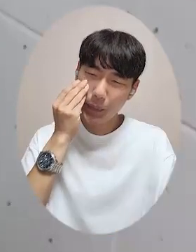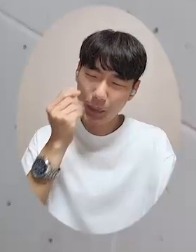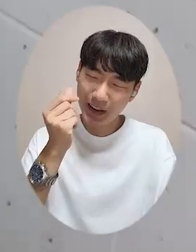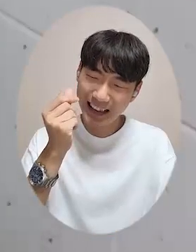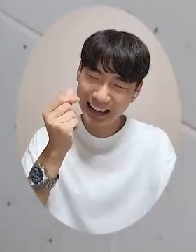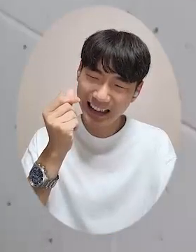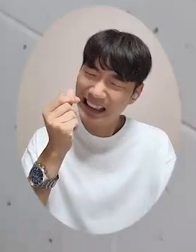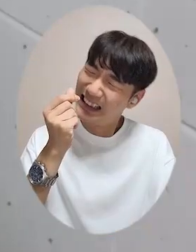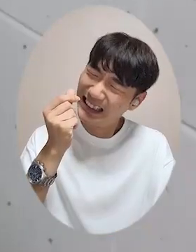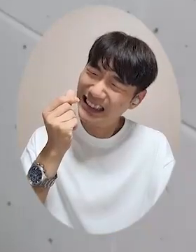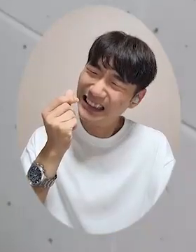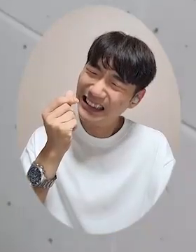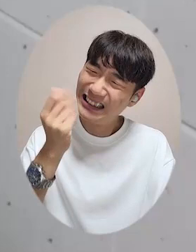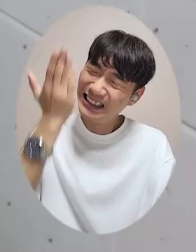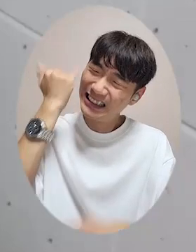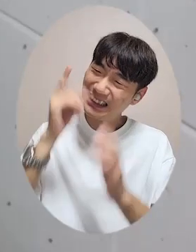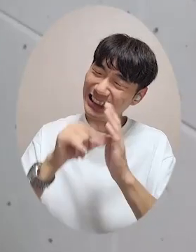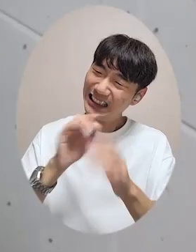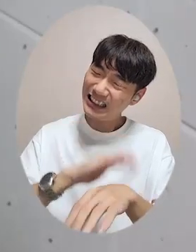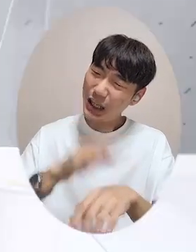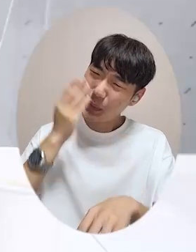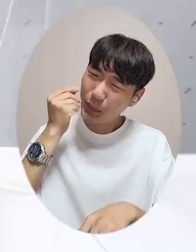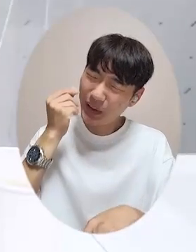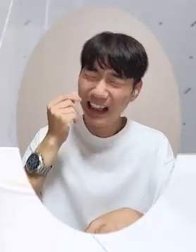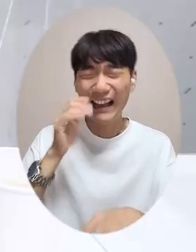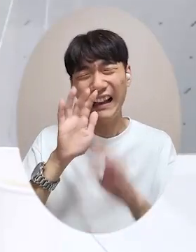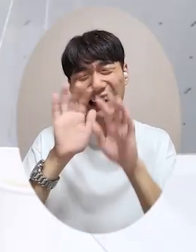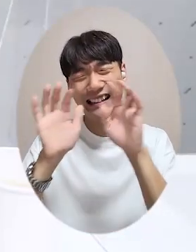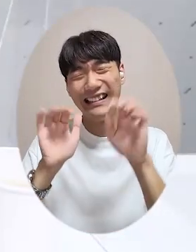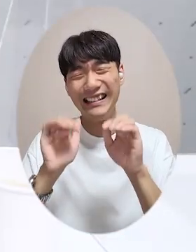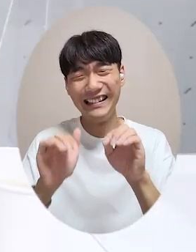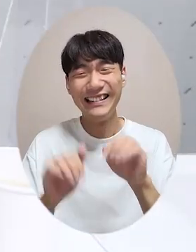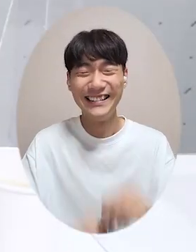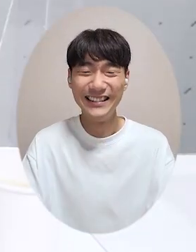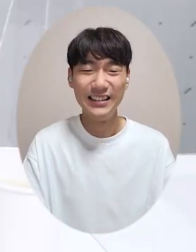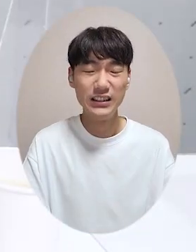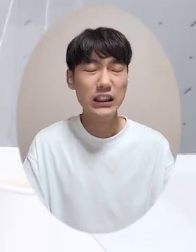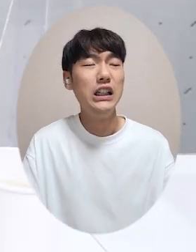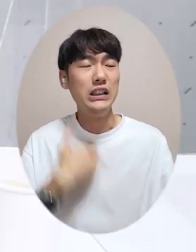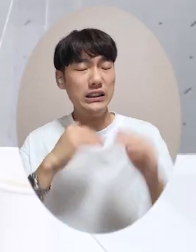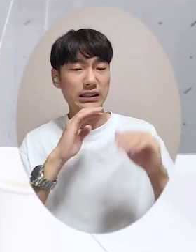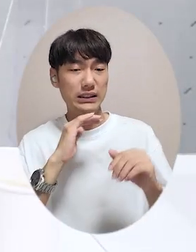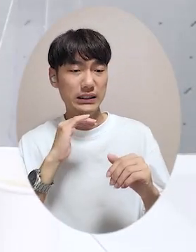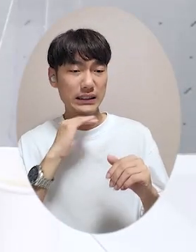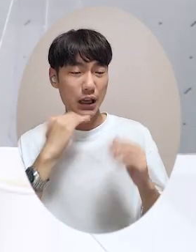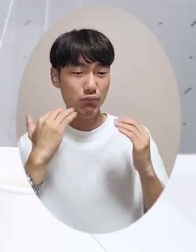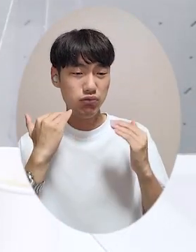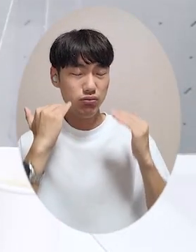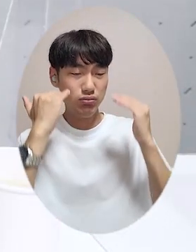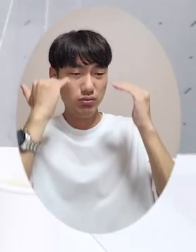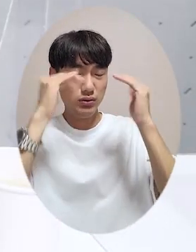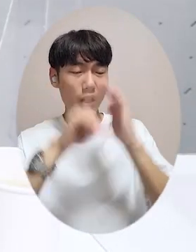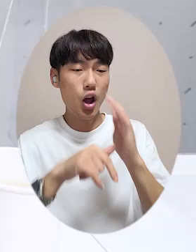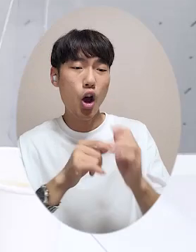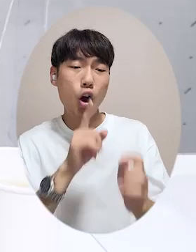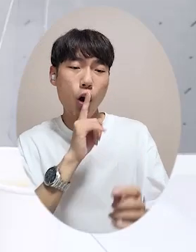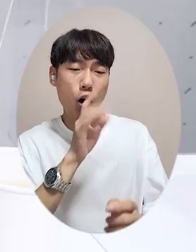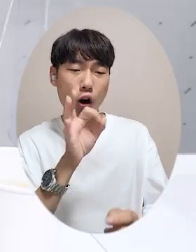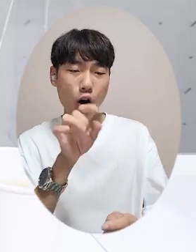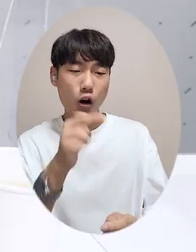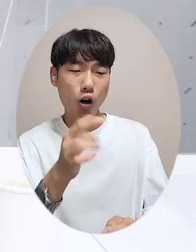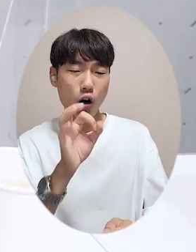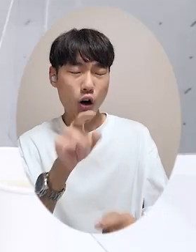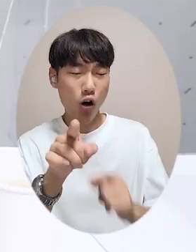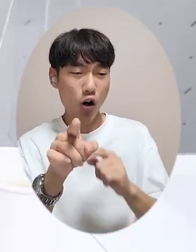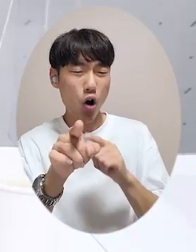지금 생각하면 그렇게 생각이 드네요. 원래 이제 성인이 되어도 언어가 부족한 경우가 되게 많아요.